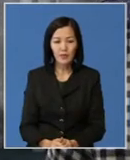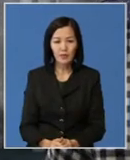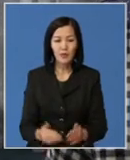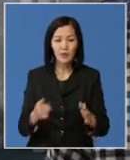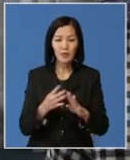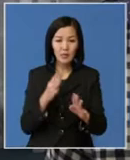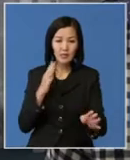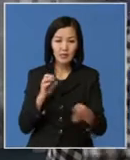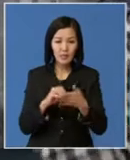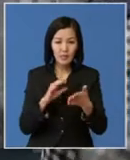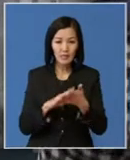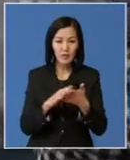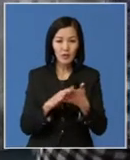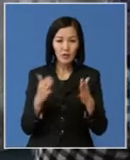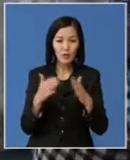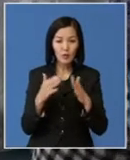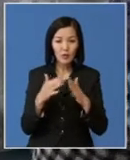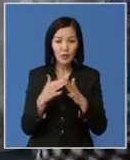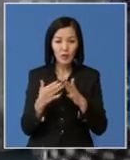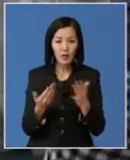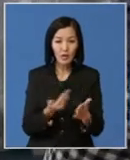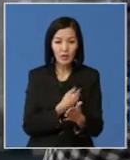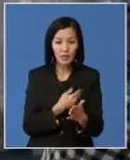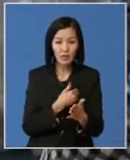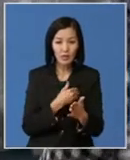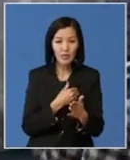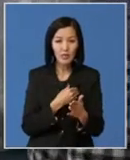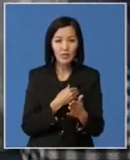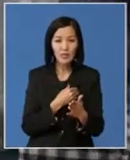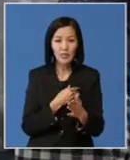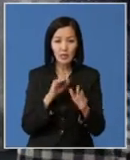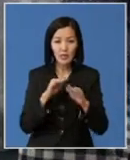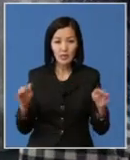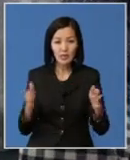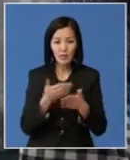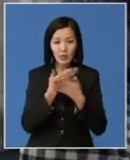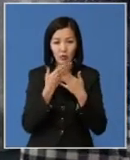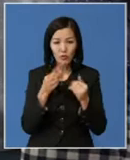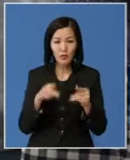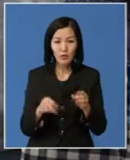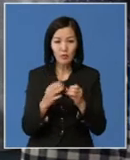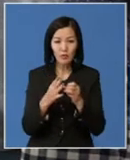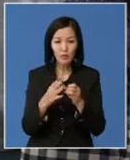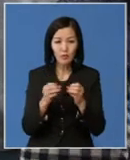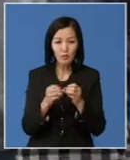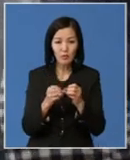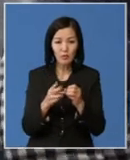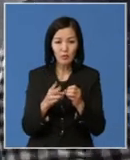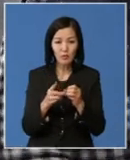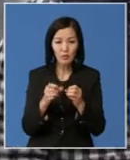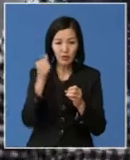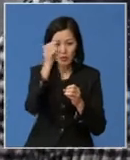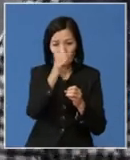Кезекке қояр сәтінде сіз баспанаға мұқтаж санатында болмағансыз. Кешіріңіз, бұл ресми анықтама. 2015-2011 жылдар